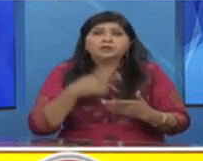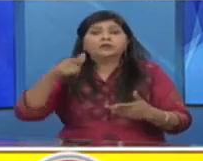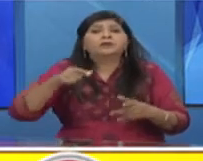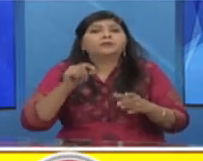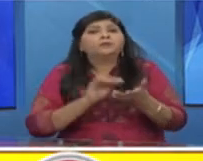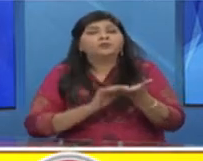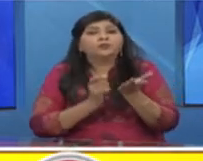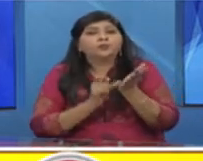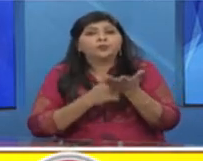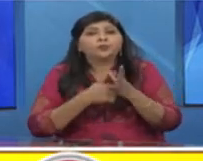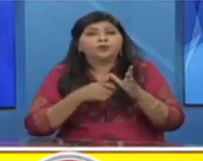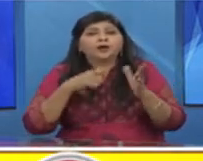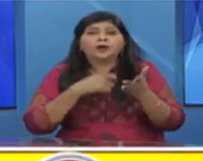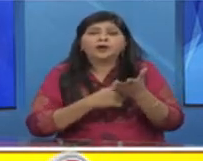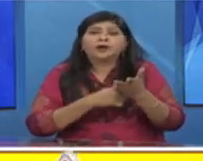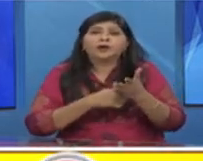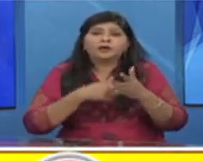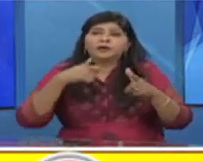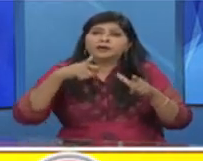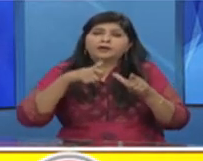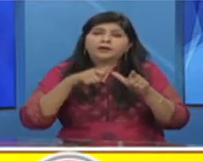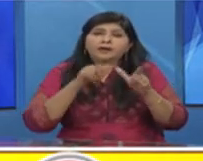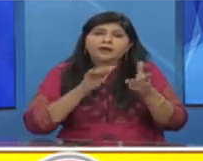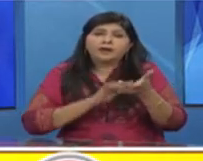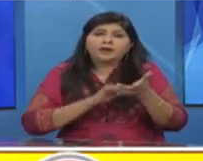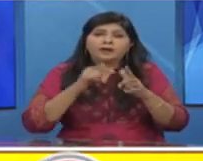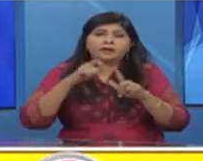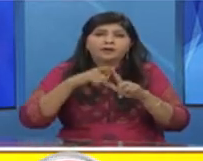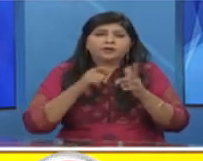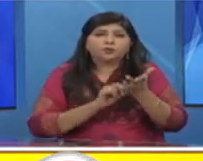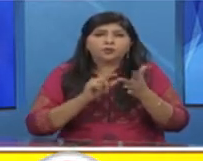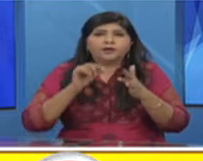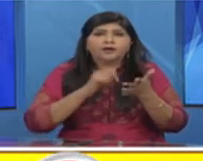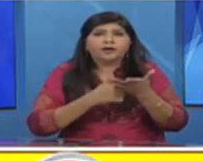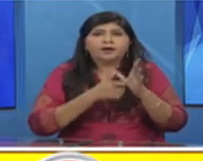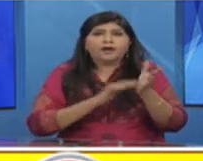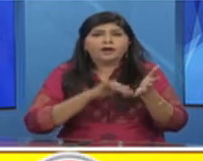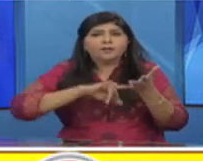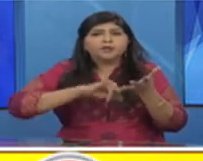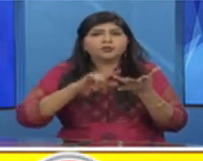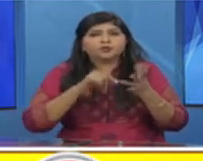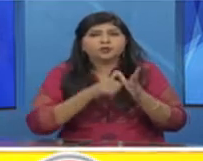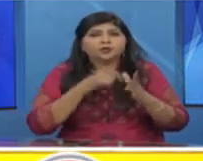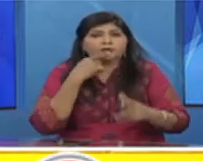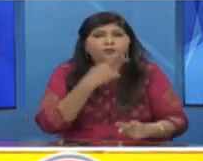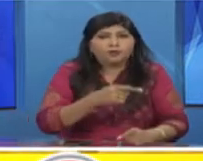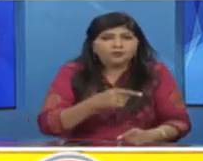ब्रदर्स, आर्कोट रामास्वामी मुदलियार और आर्कोट लक्ष्मण स्वामी मुदलियार से कहा कि वो